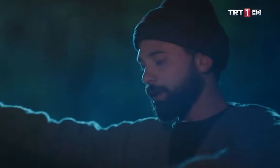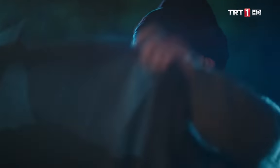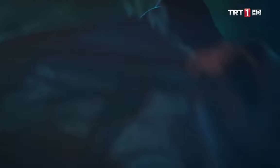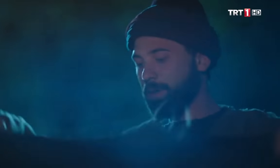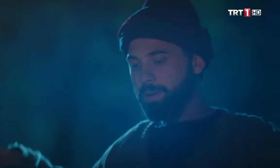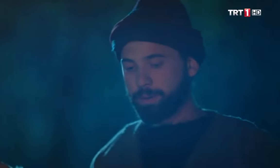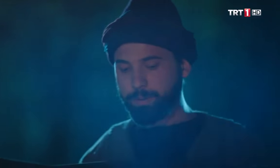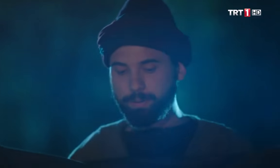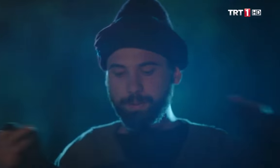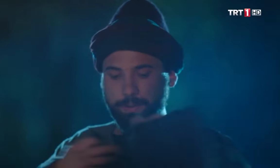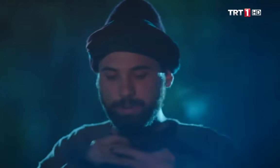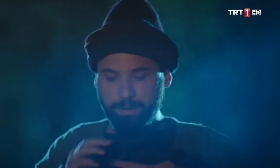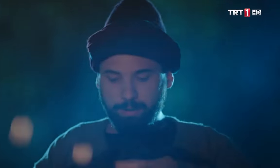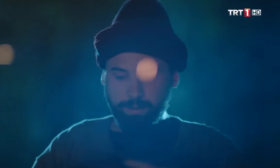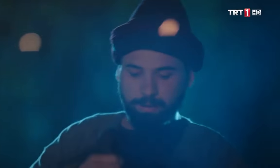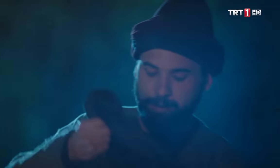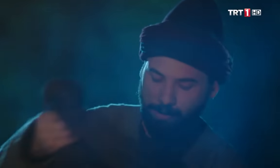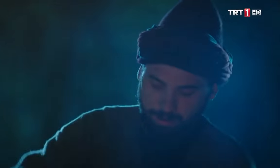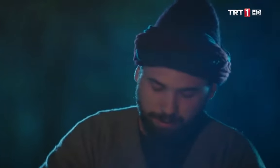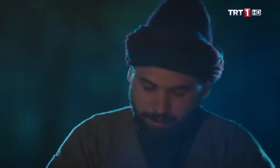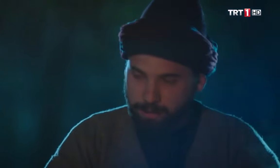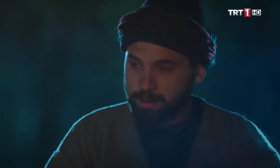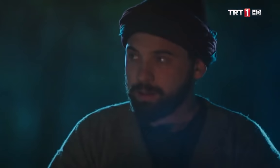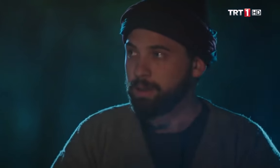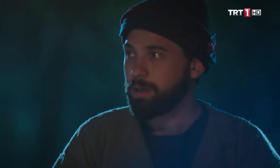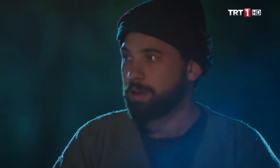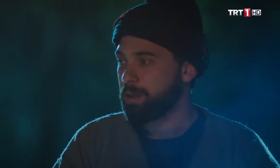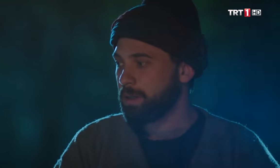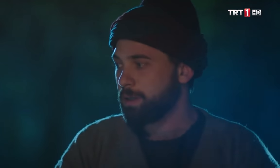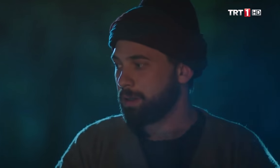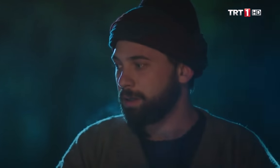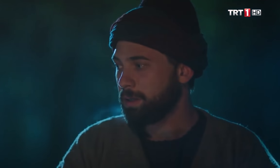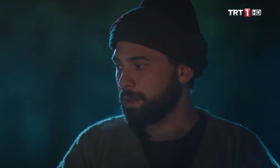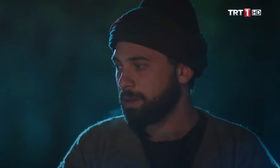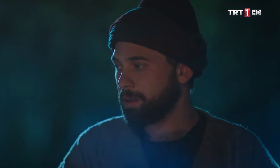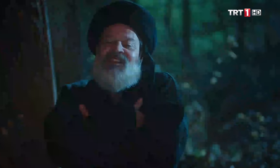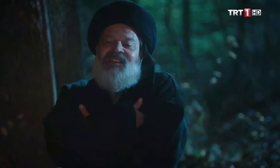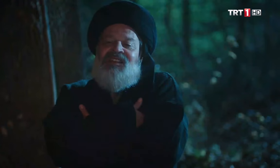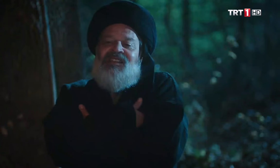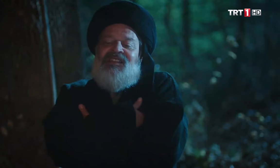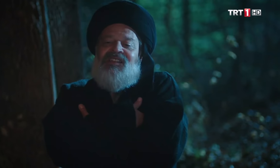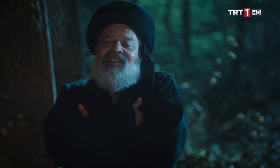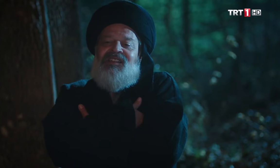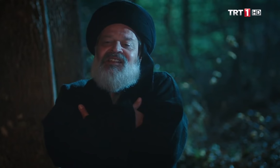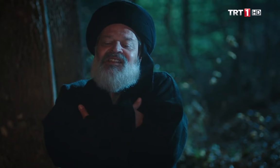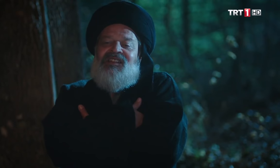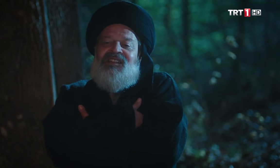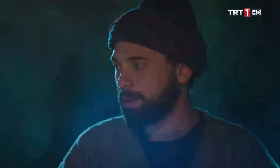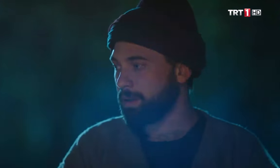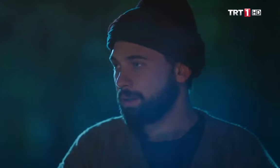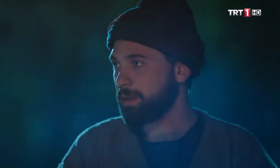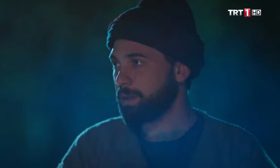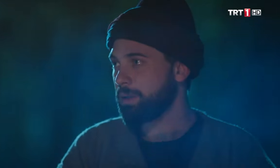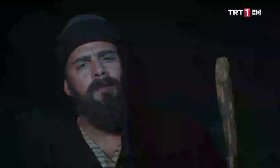buğusu havaya karışarak omuzlarını örttüğü atkıyı katlıyordu, durakladı. Üzerinde hırkasıyla üşür gibi hafif büzüşmüş